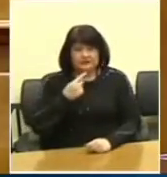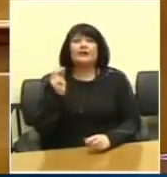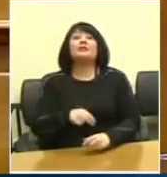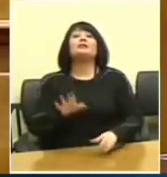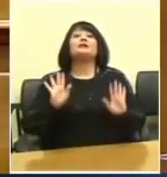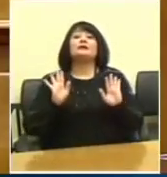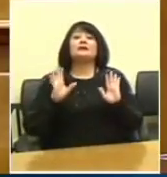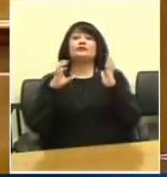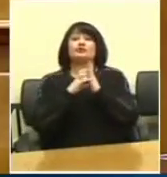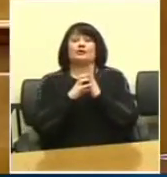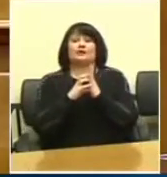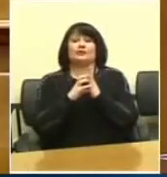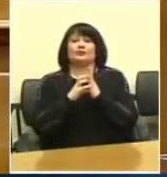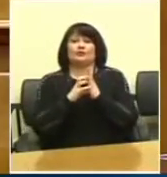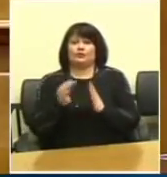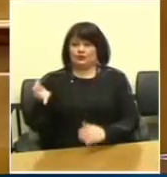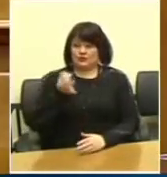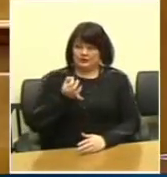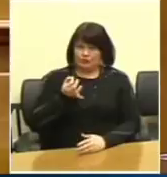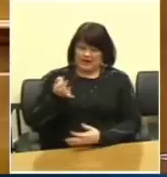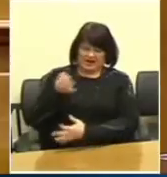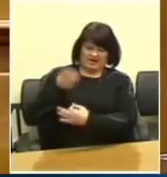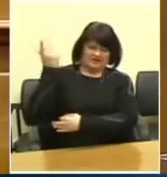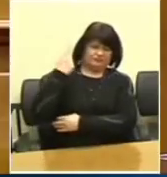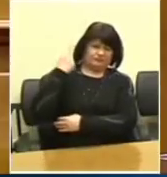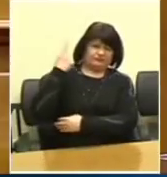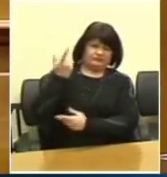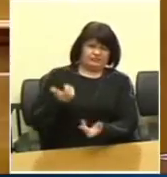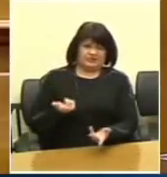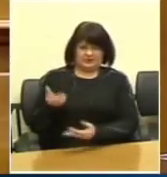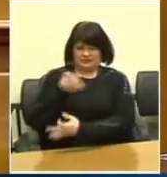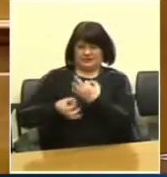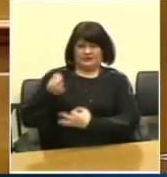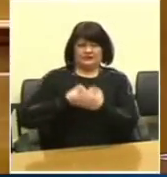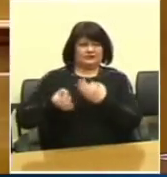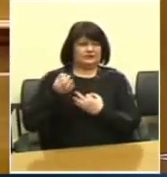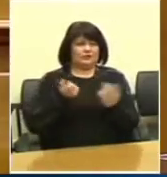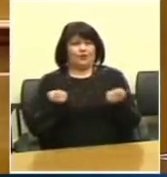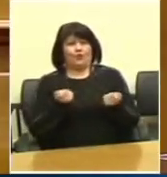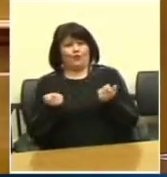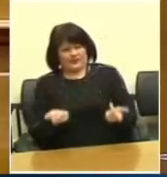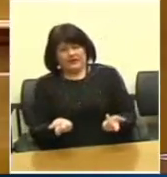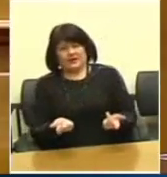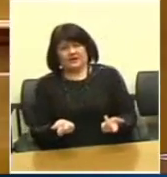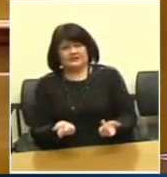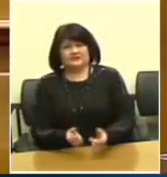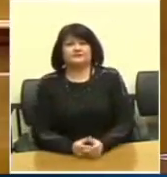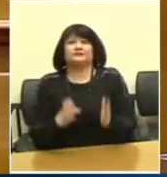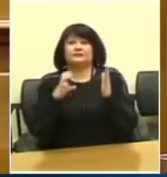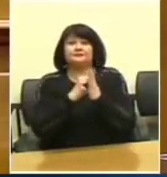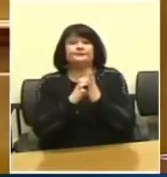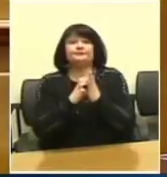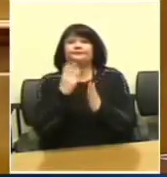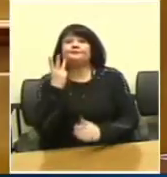καταψηφίσετε και να μας βγάζετε και κηρύγματα. Αυτή η στάση, στο άρθρο 3